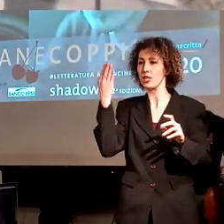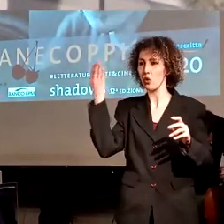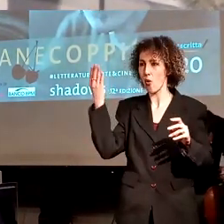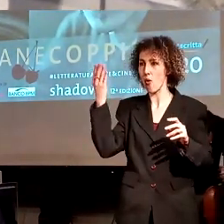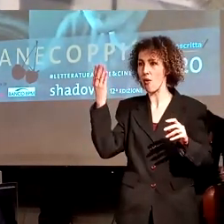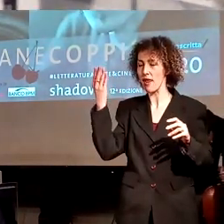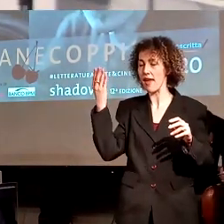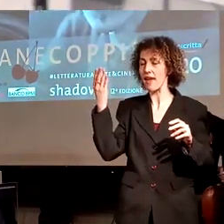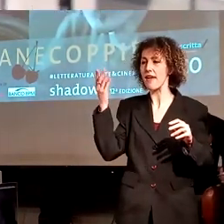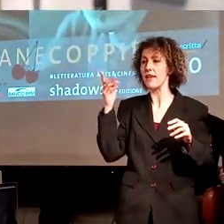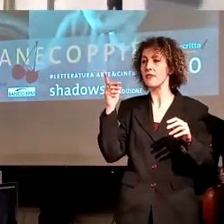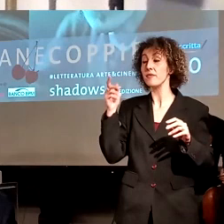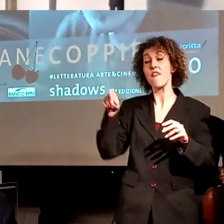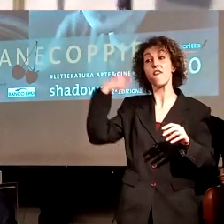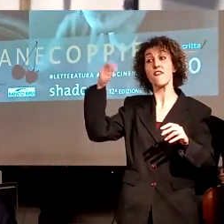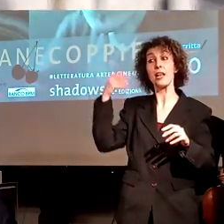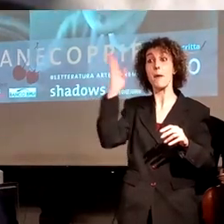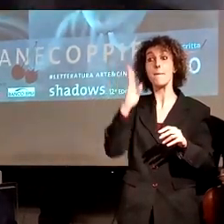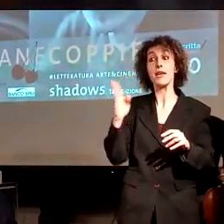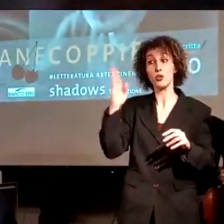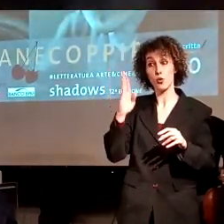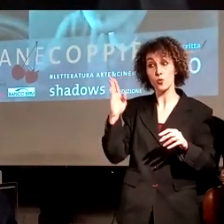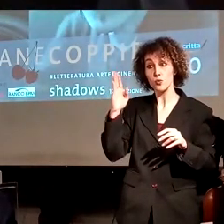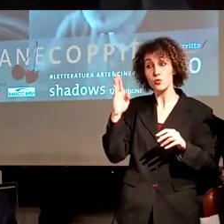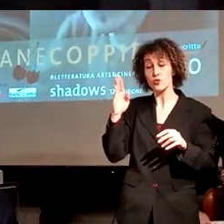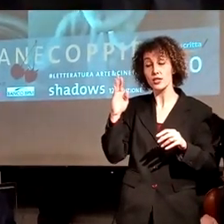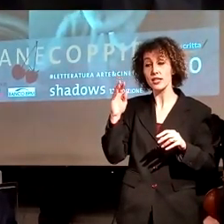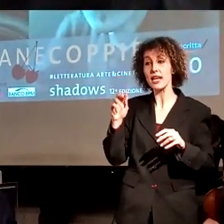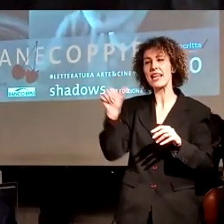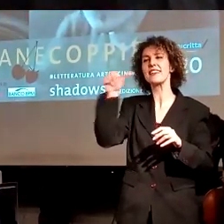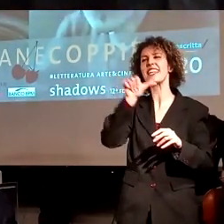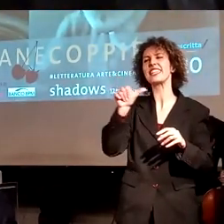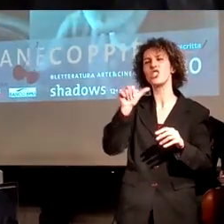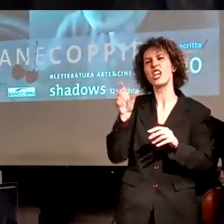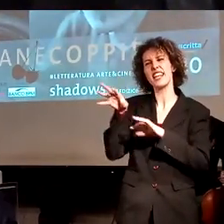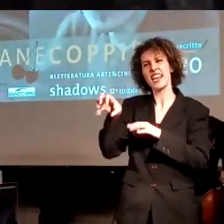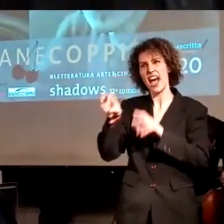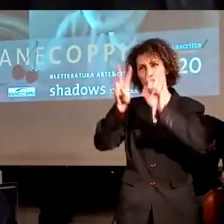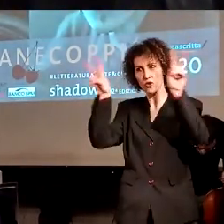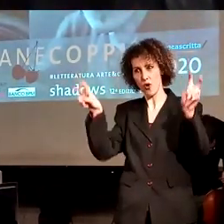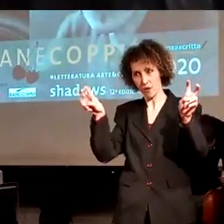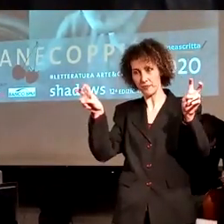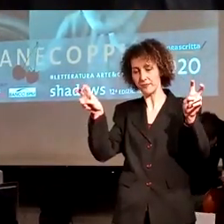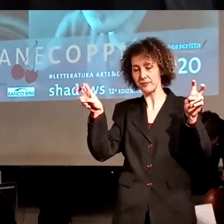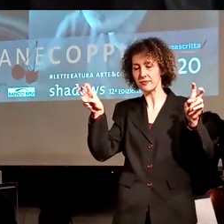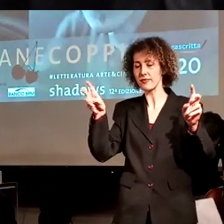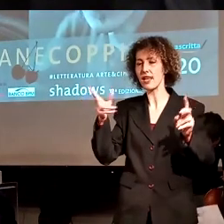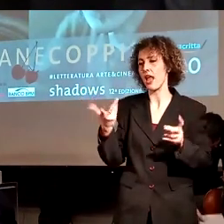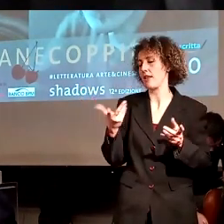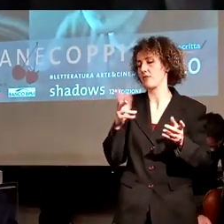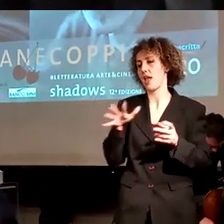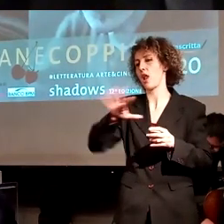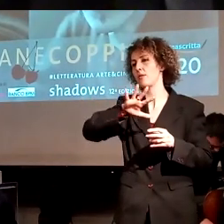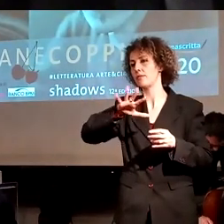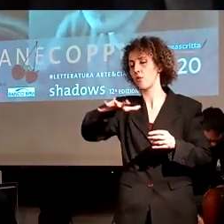il film di bertolucci strategia del ragno sia pur riadattato da altri luoghi ed alti membri e ad altri